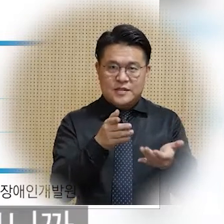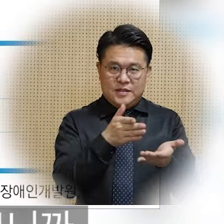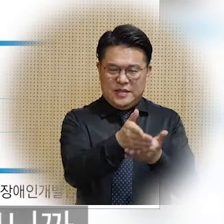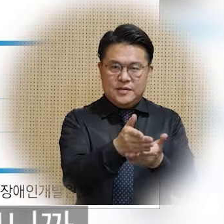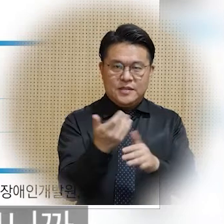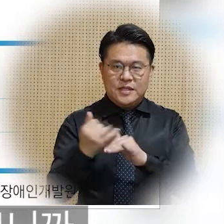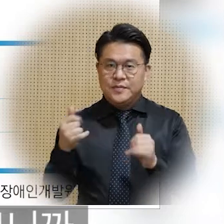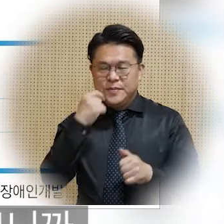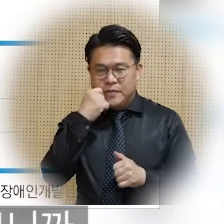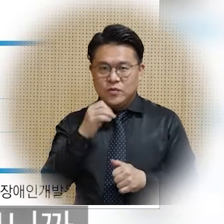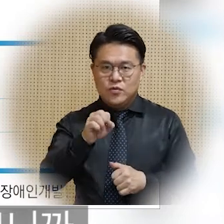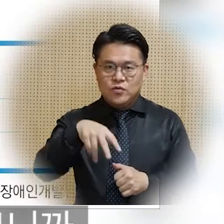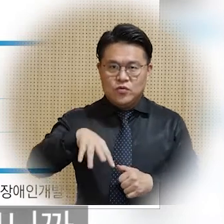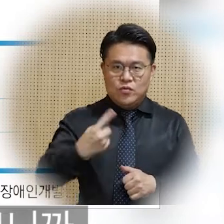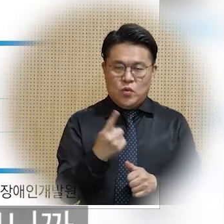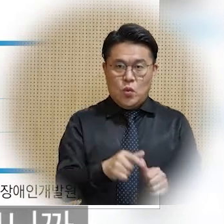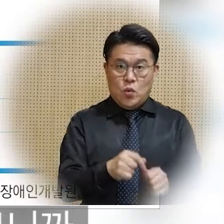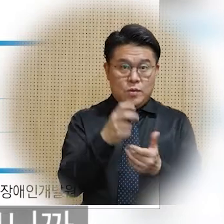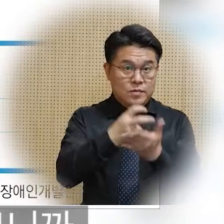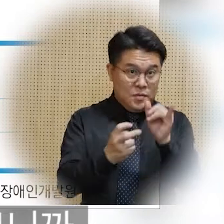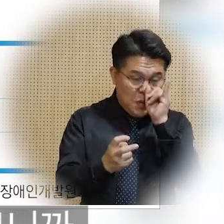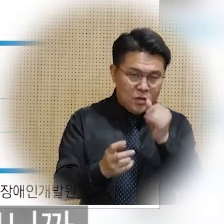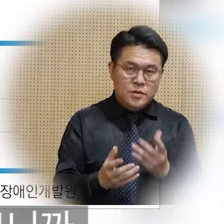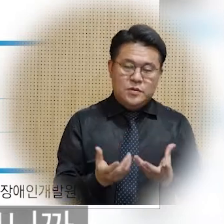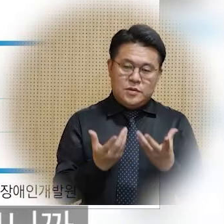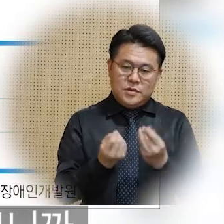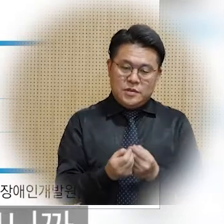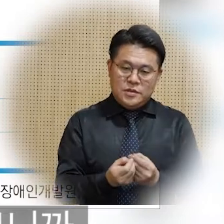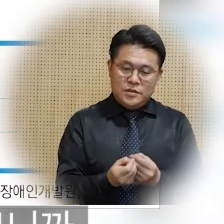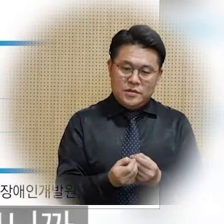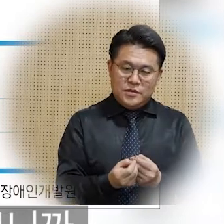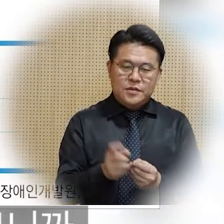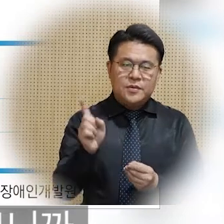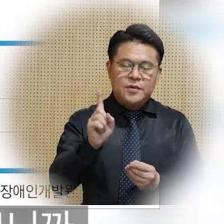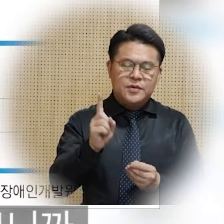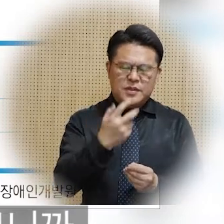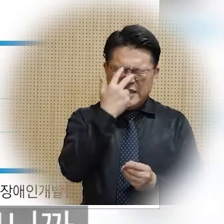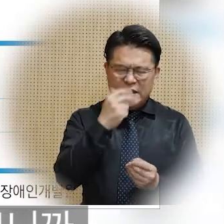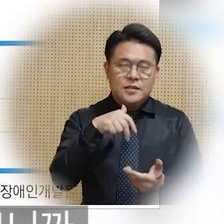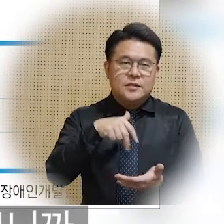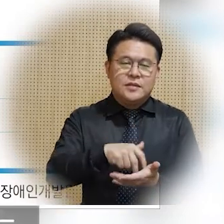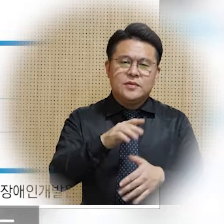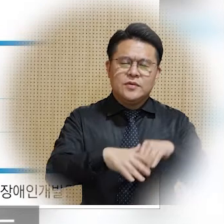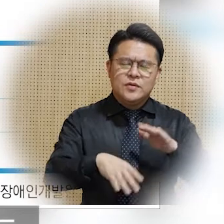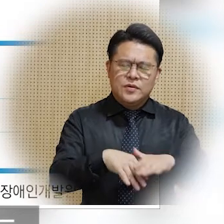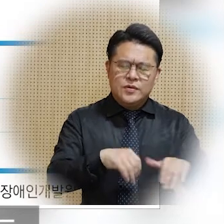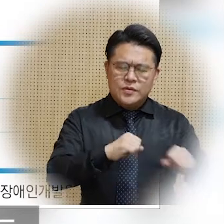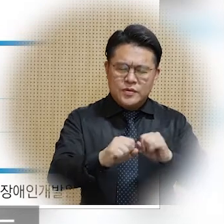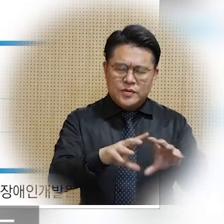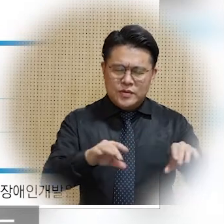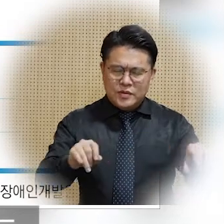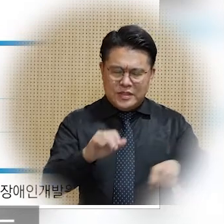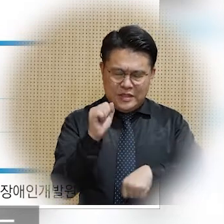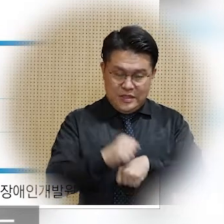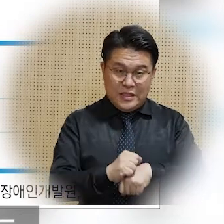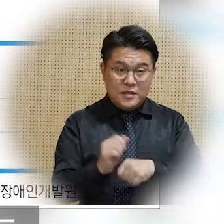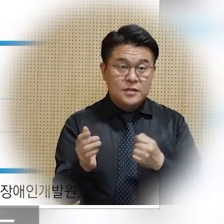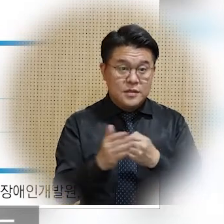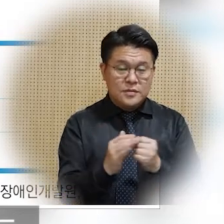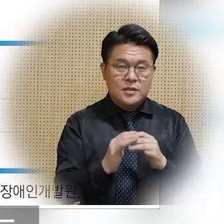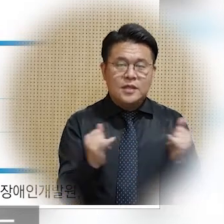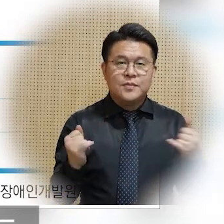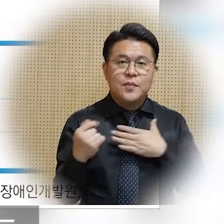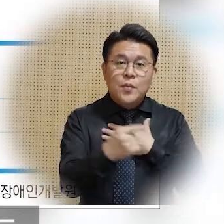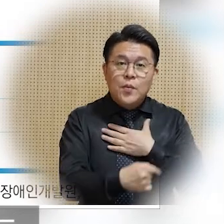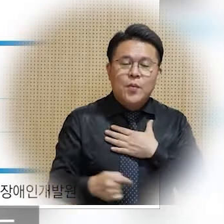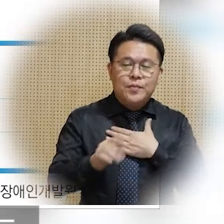분들이 대부분 뭐 여러 가지 어려움들이 있다 보니까 손으로 할 수 있는 장점을 활용을 해서 사람의 몸을 이제